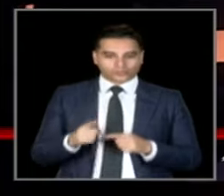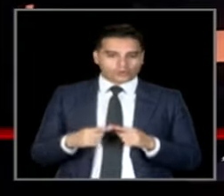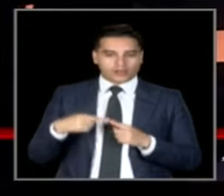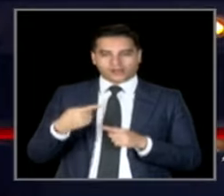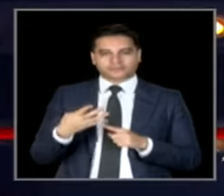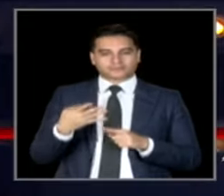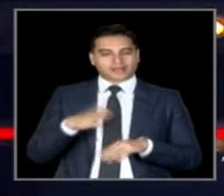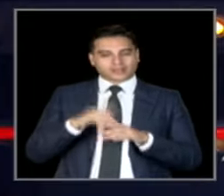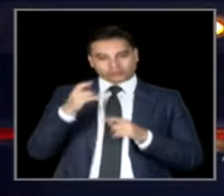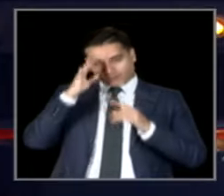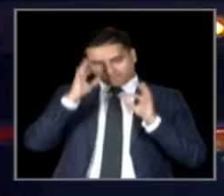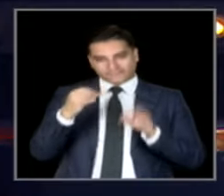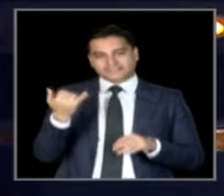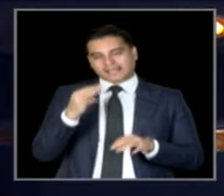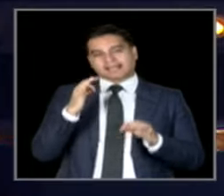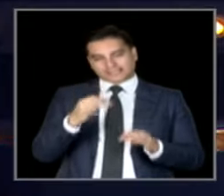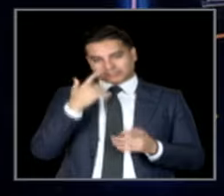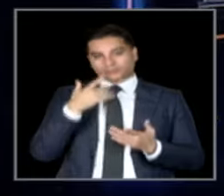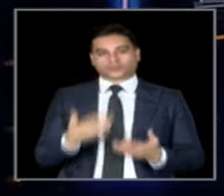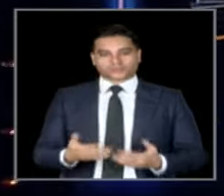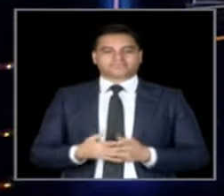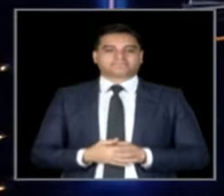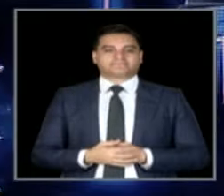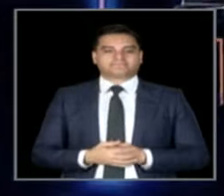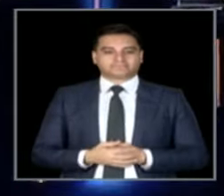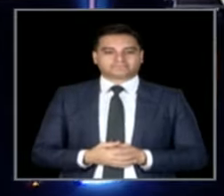سؤال سهل جدا. سورة البديهة، والسؤال هو